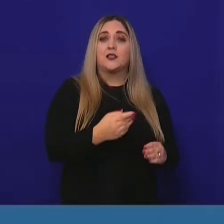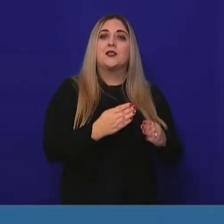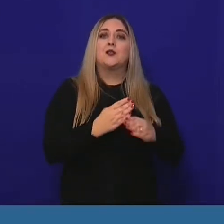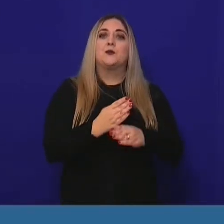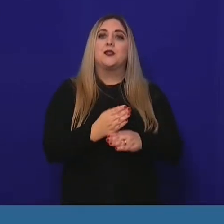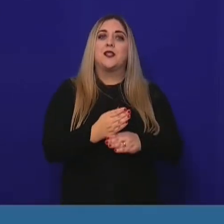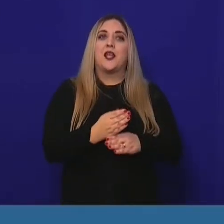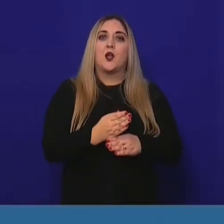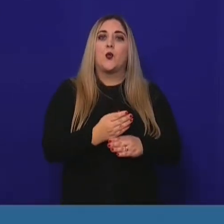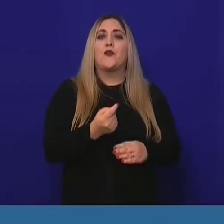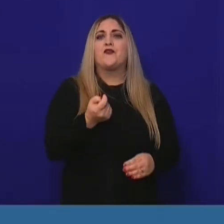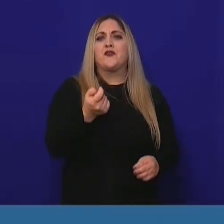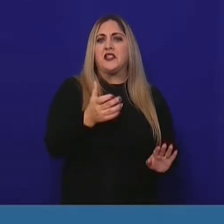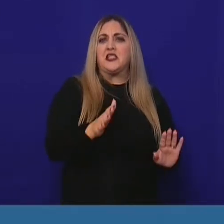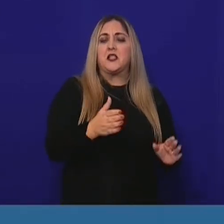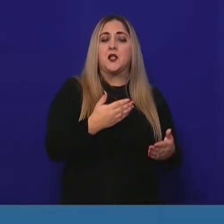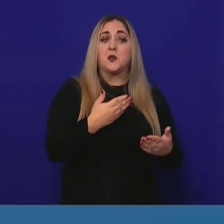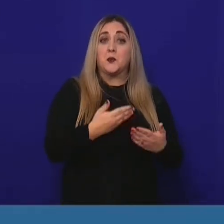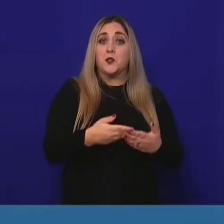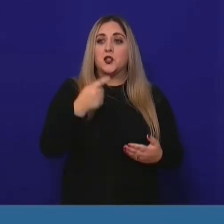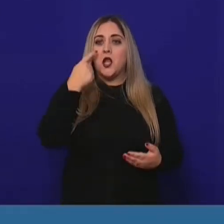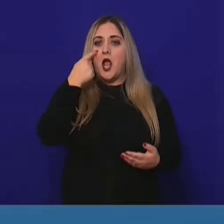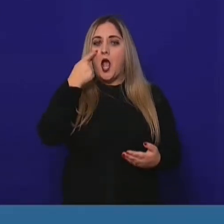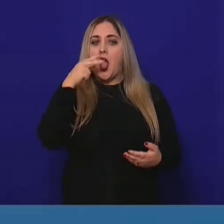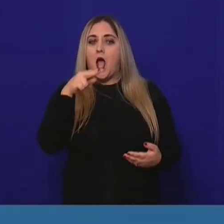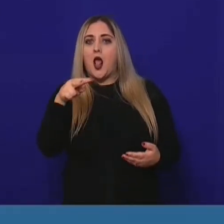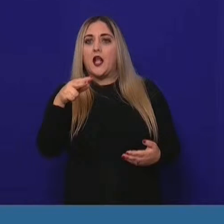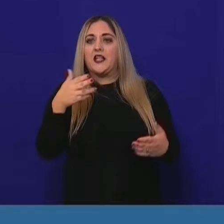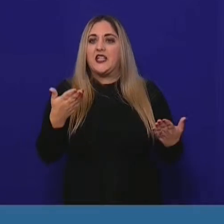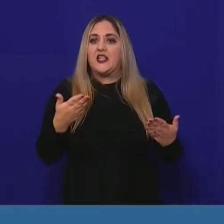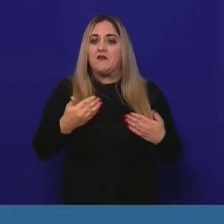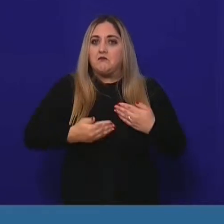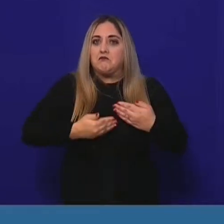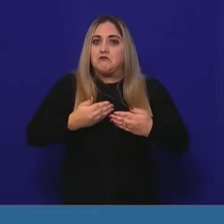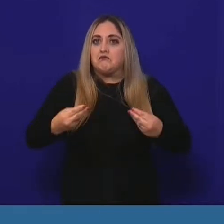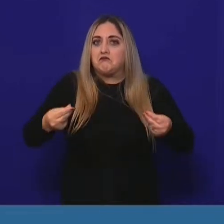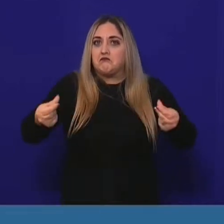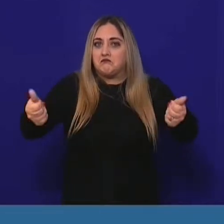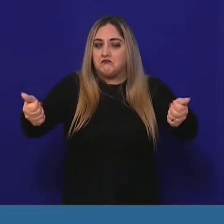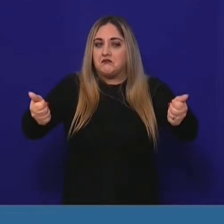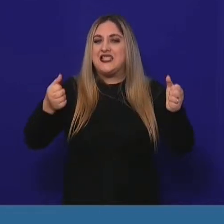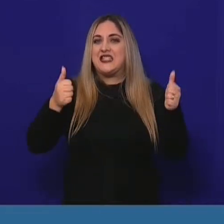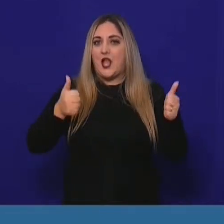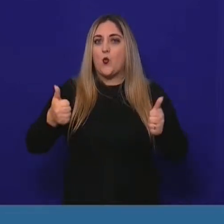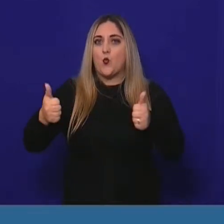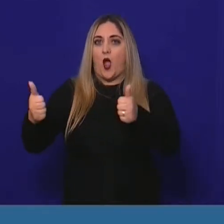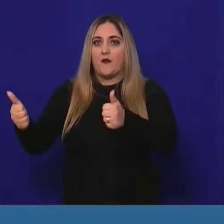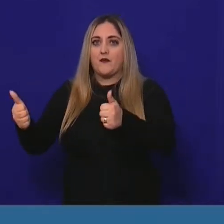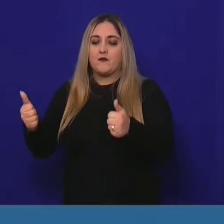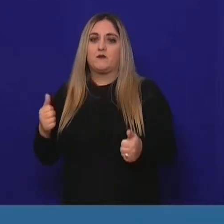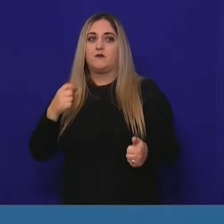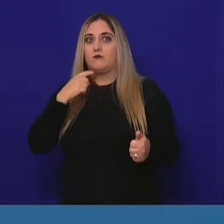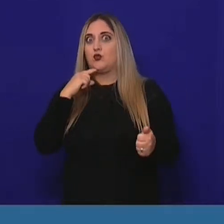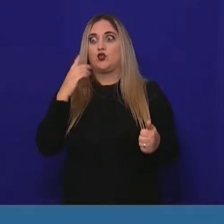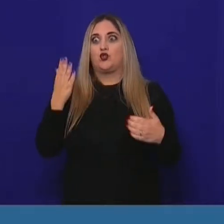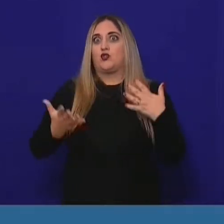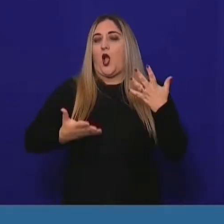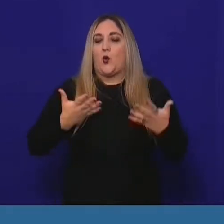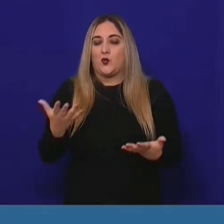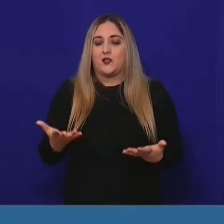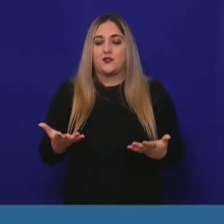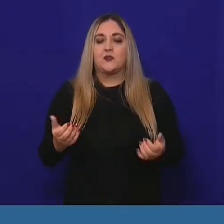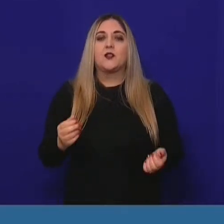ħanibdew bil-ftit biex aħna nkun nistgħu naraw li l-proċess ikun qed jaħdem tajjeb ħafna u bekk aħna nkunu